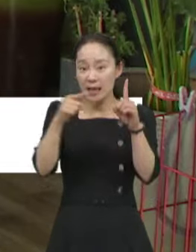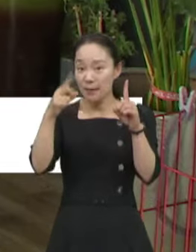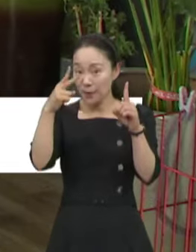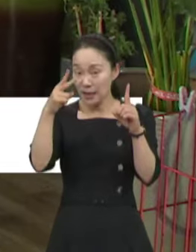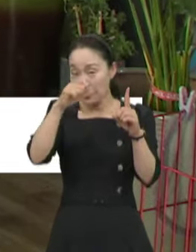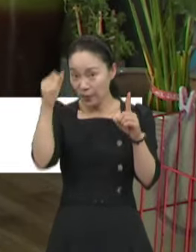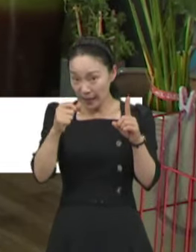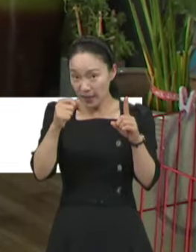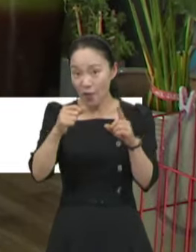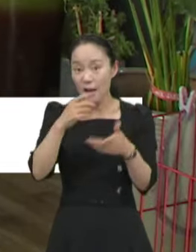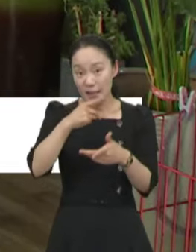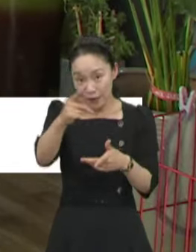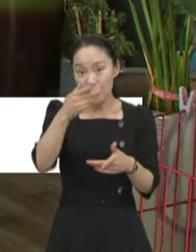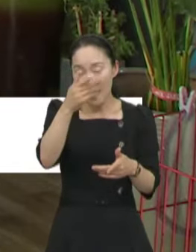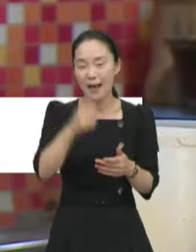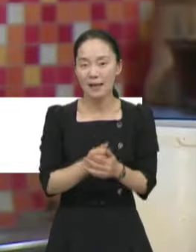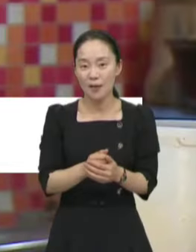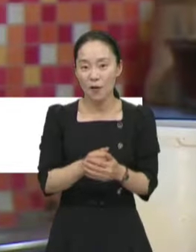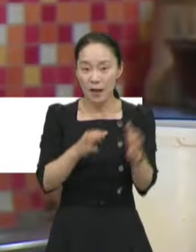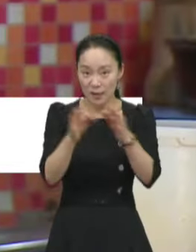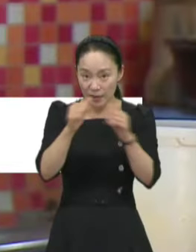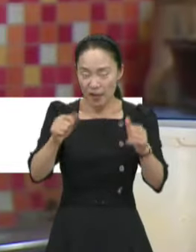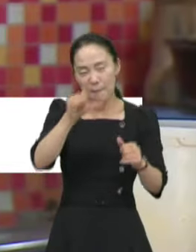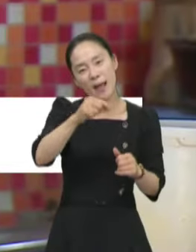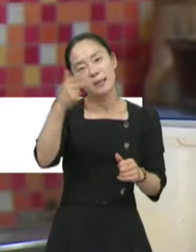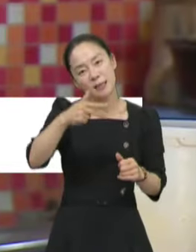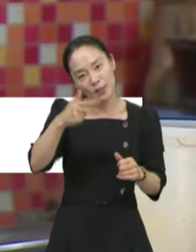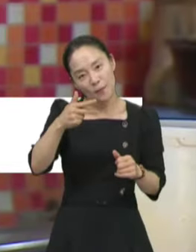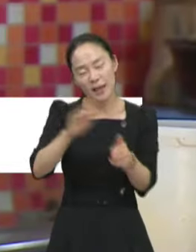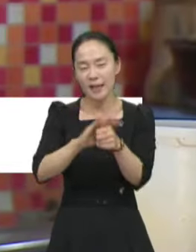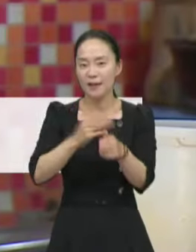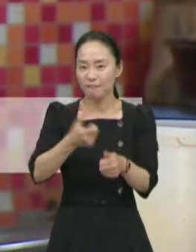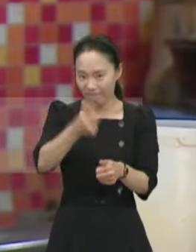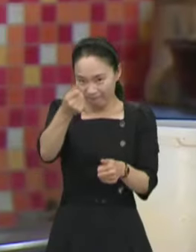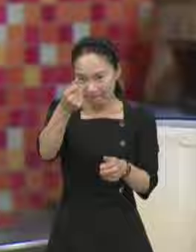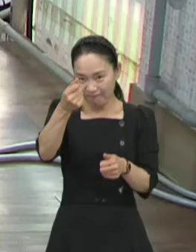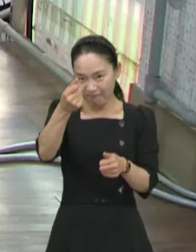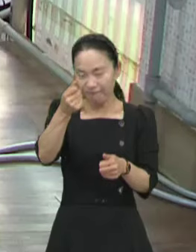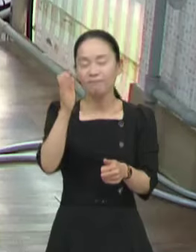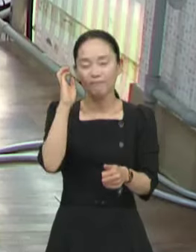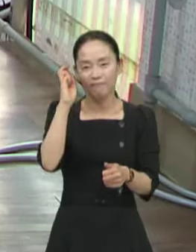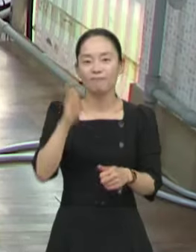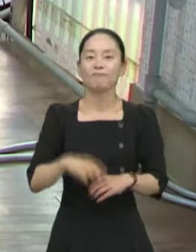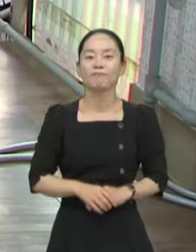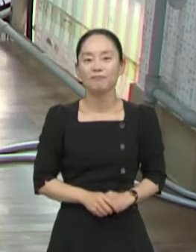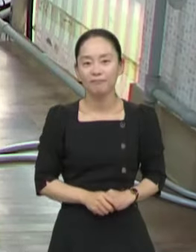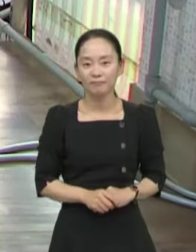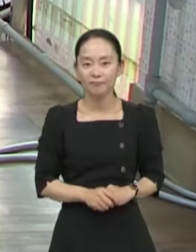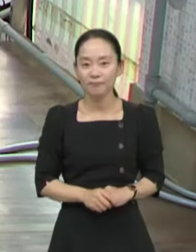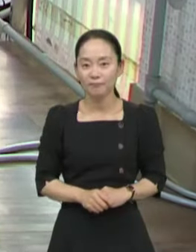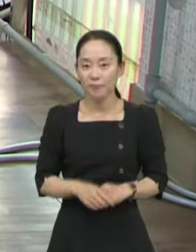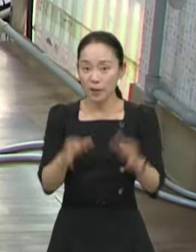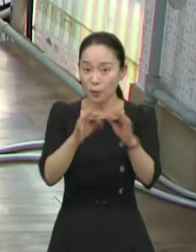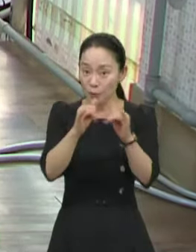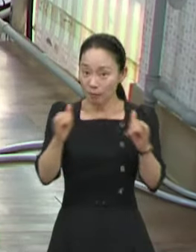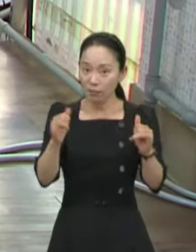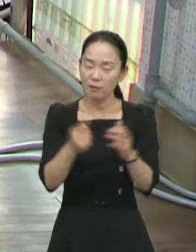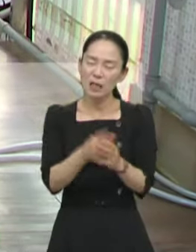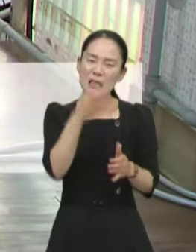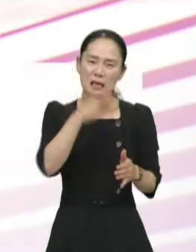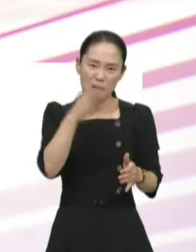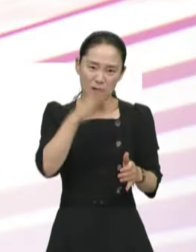낮춰 대출받을 수 있는데 지역 소상공인 1만 7천 명 정도가 혜택을 볼 것으로 예상됩니다. 소상공인들이